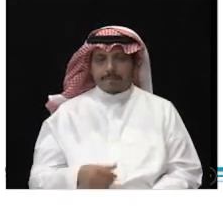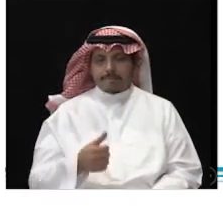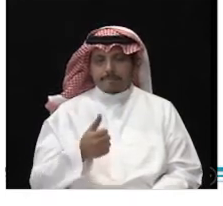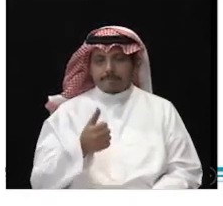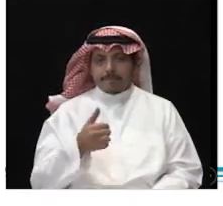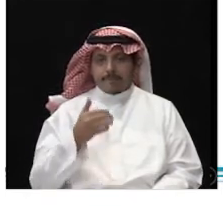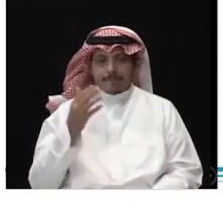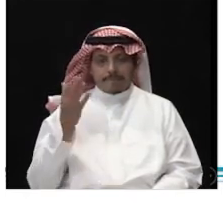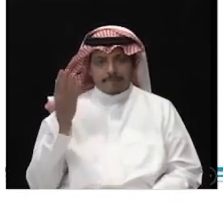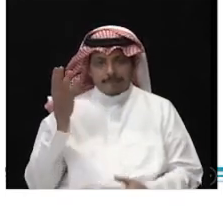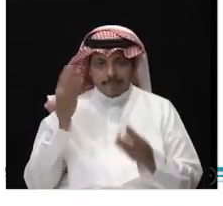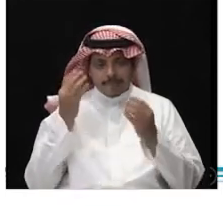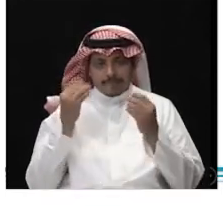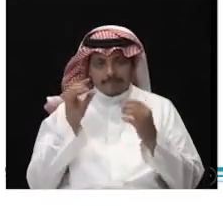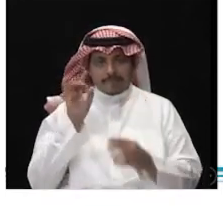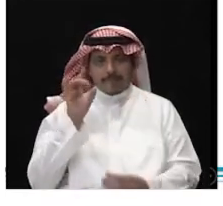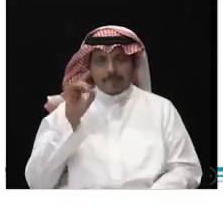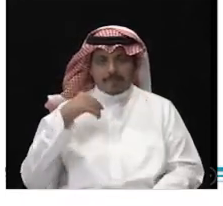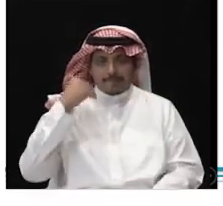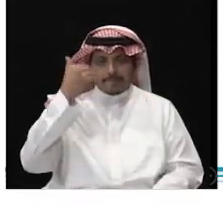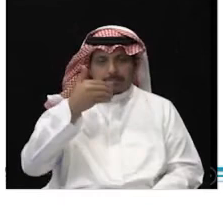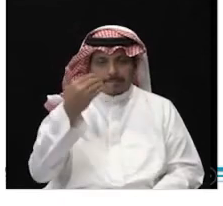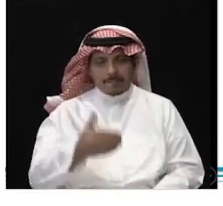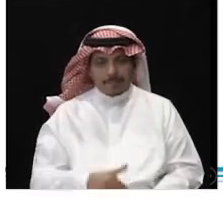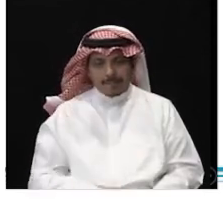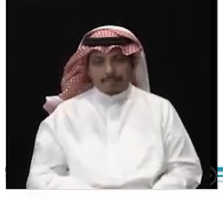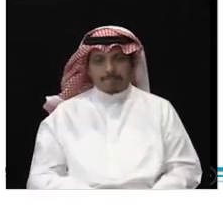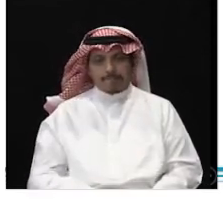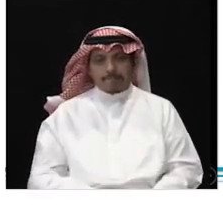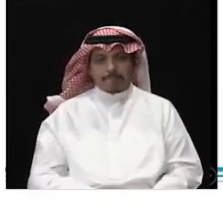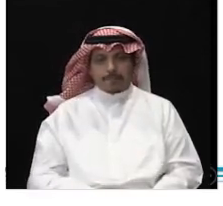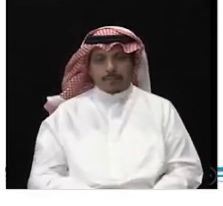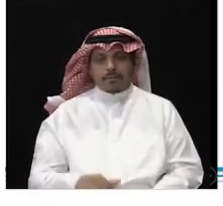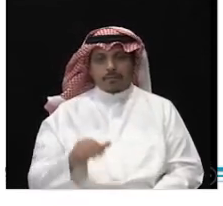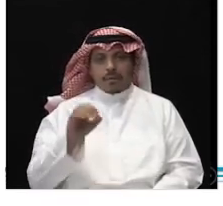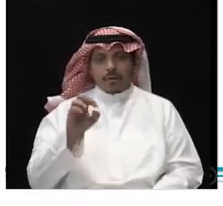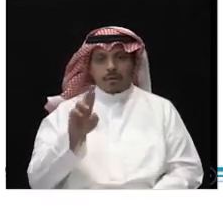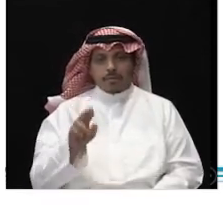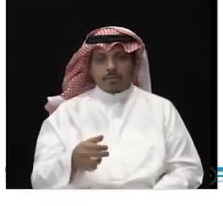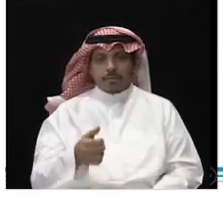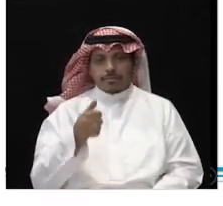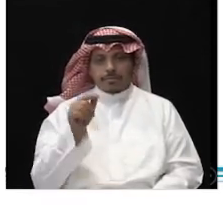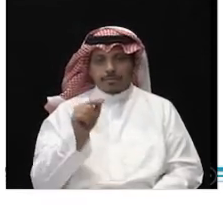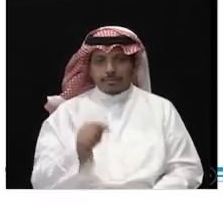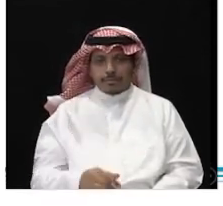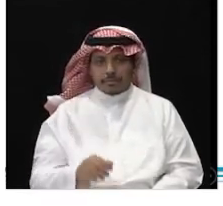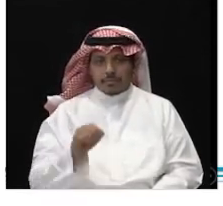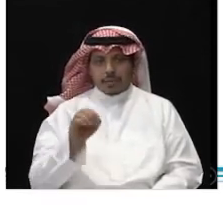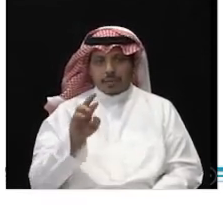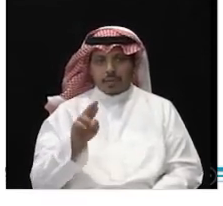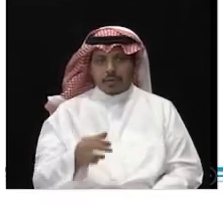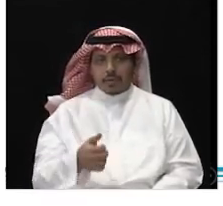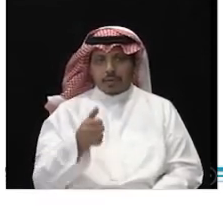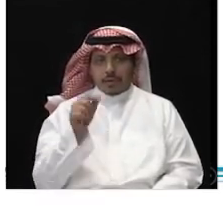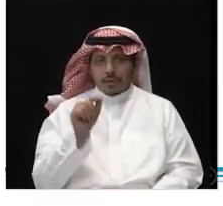وهذا ستتعلمونه إن شاء الله في أيام قادمة. إذن جزاء، جزاء،